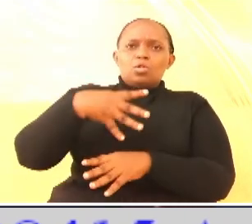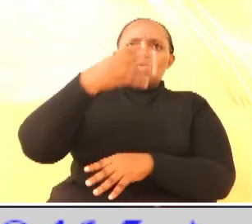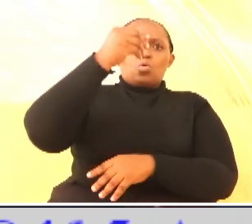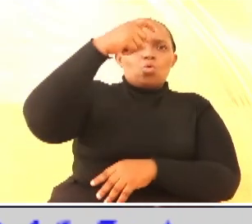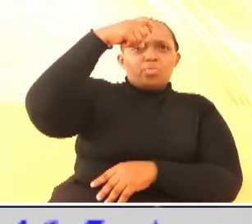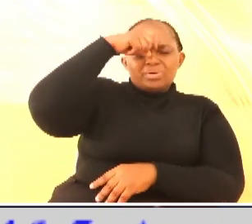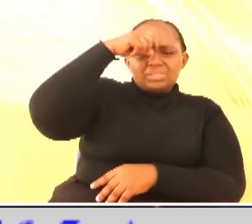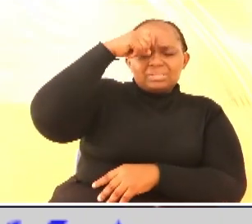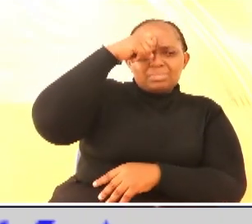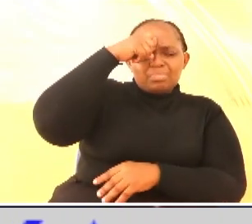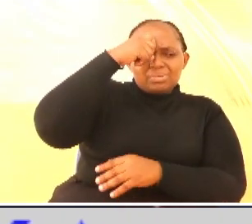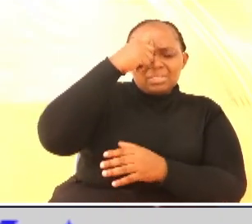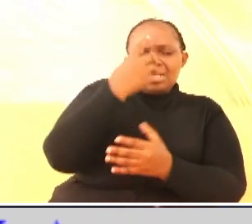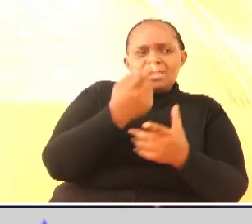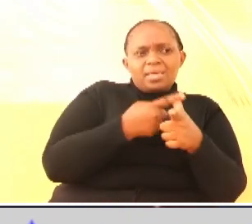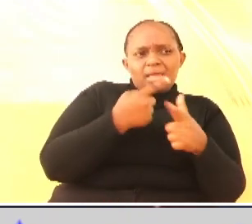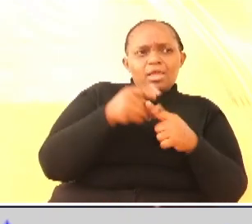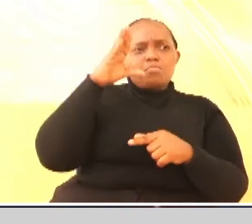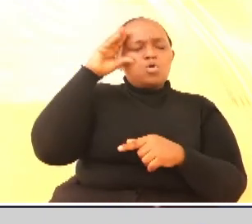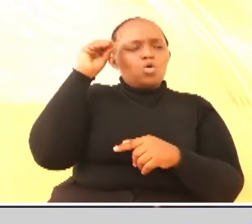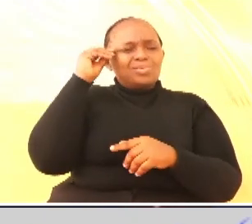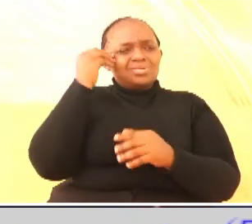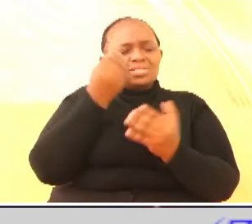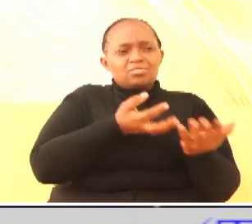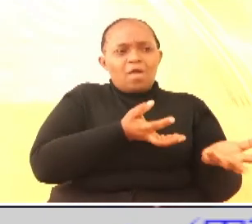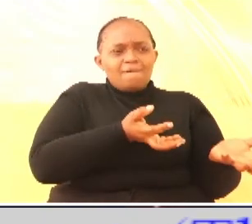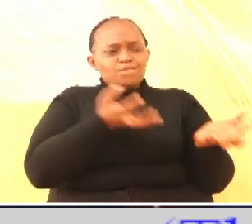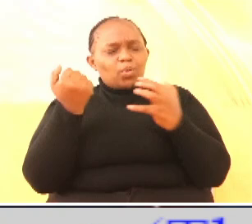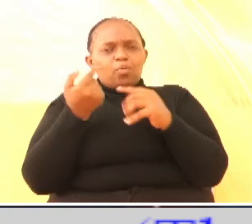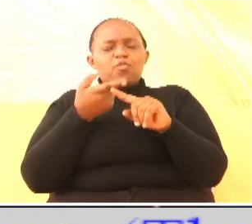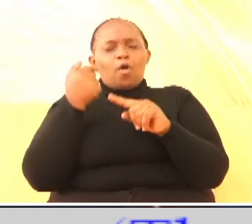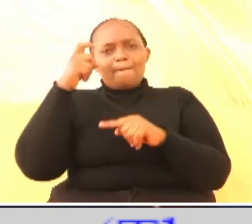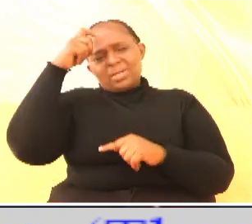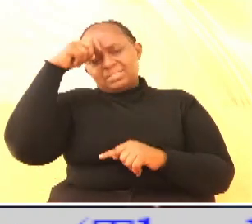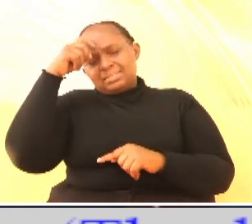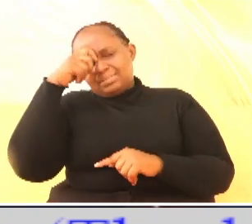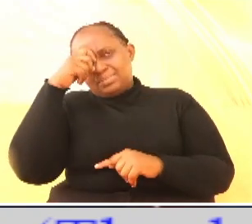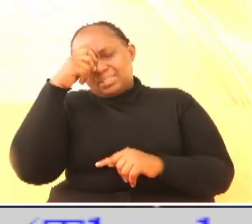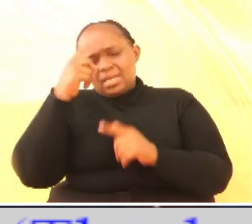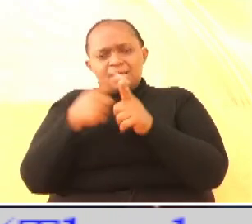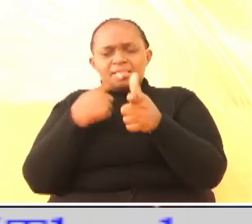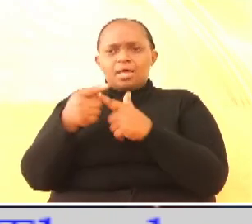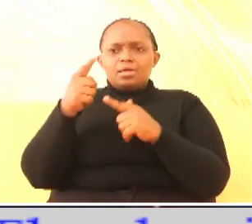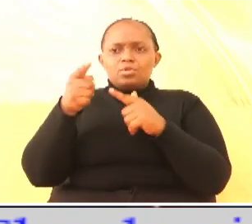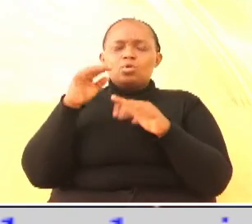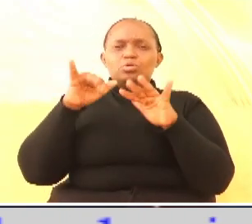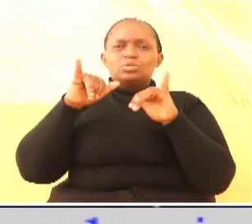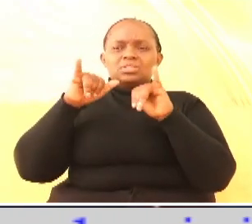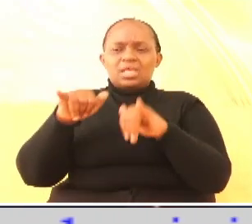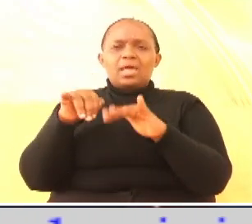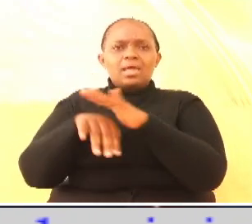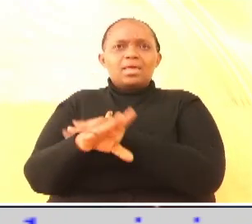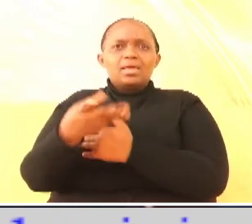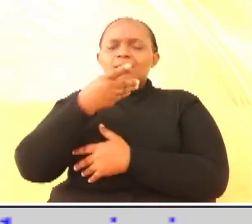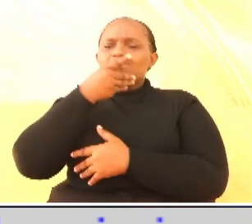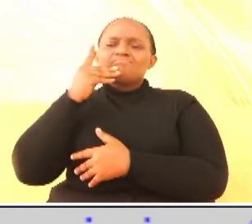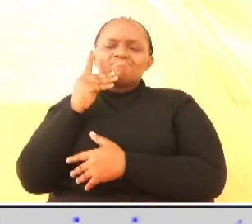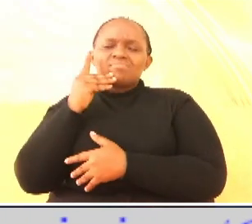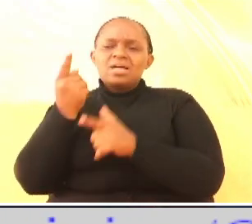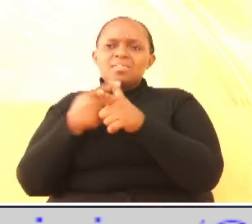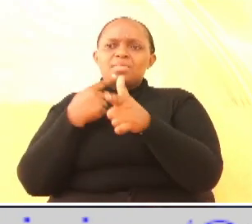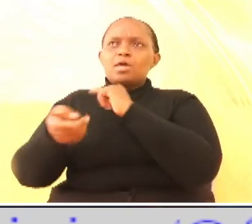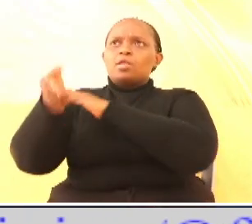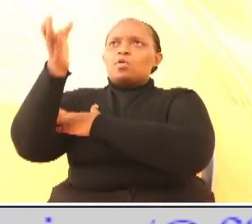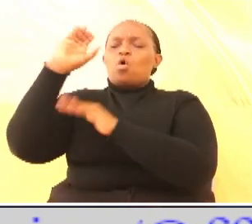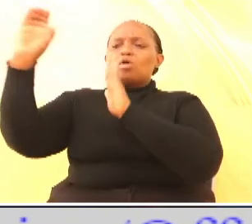wakati walitolewa Misri na Musa wakaingia katika jangwa la Sinai, wakakaa katika chini ya mlima wa Sinai, wakapewa amri 10